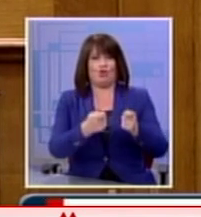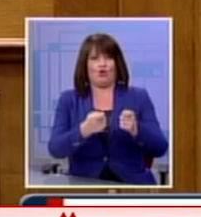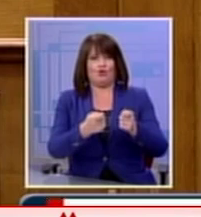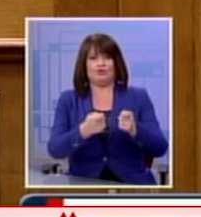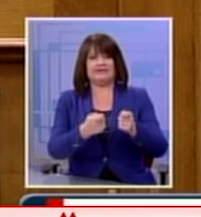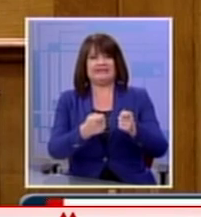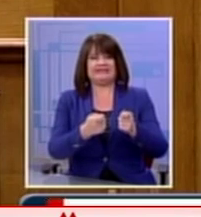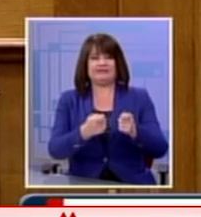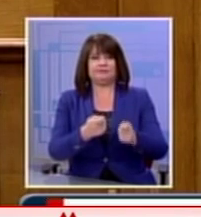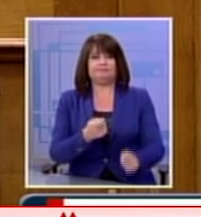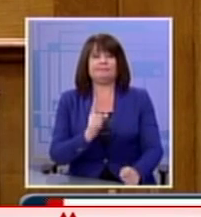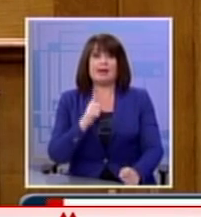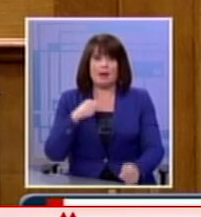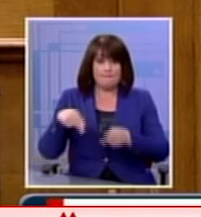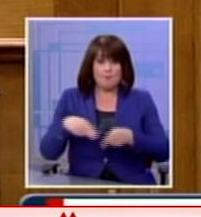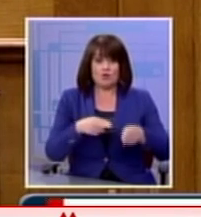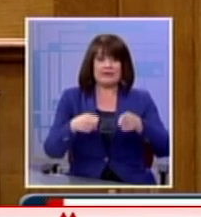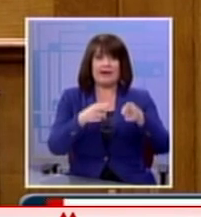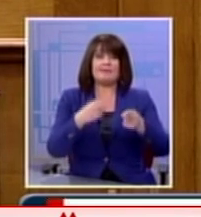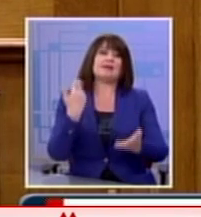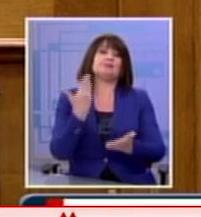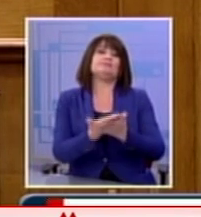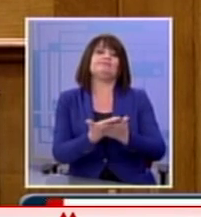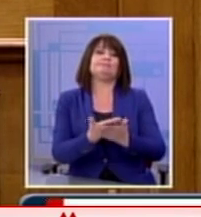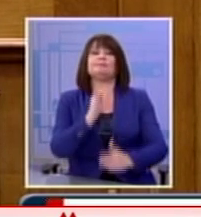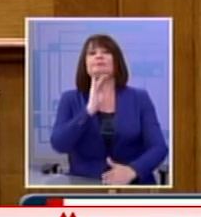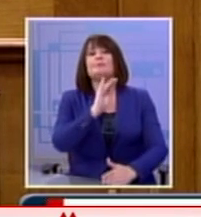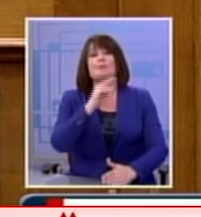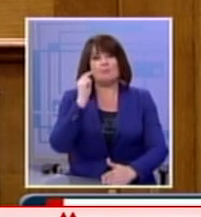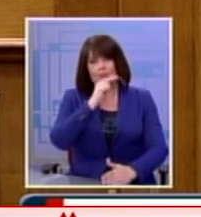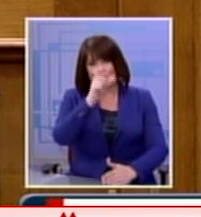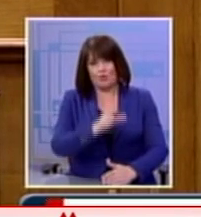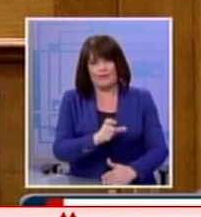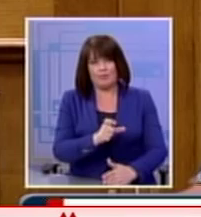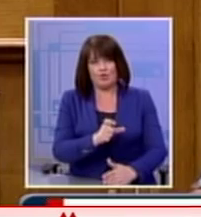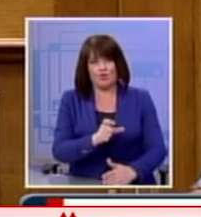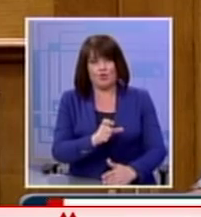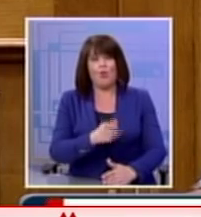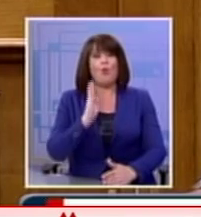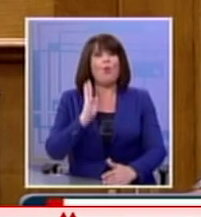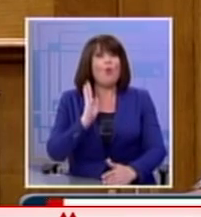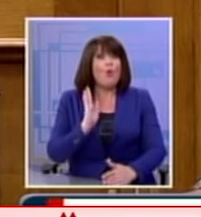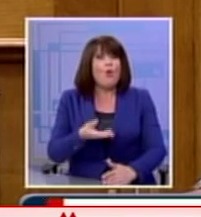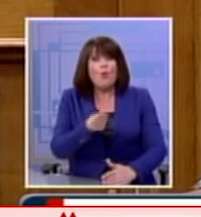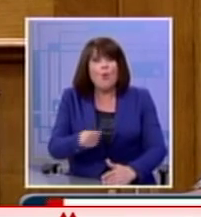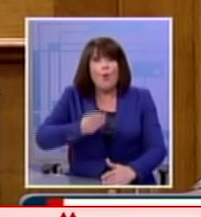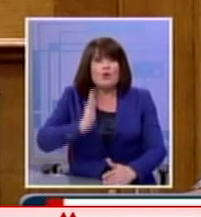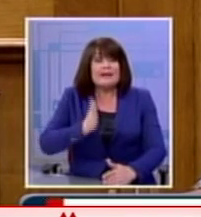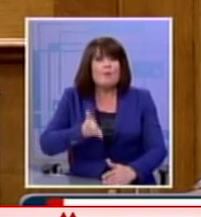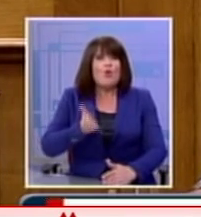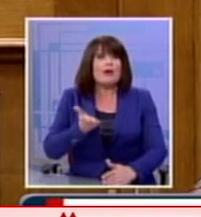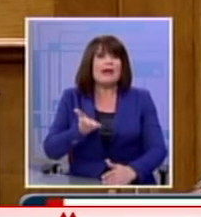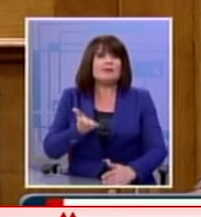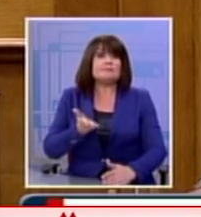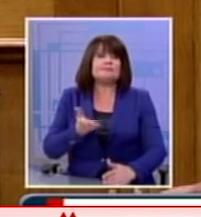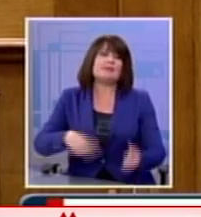Το ποτάμι απαιτεί από τον Πρωθυπουργό να κάνει ό,τι είναι δυνατόν για